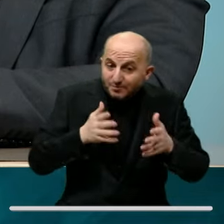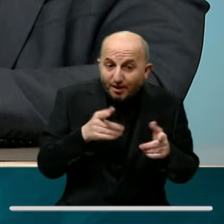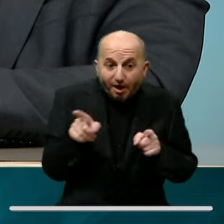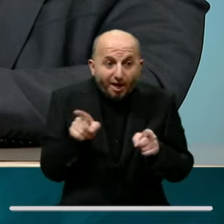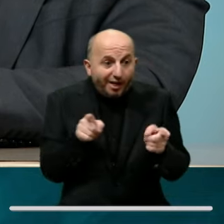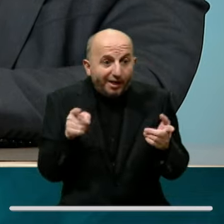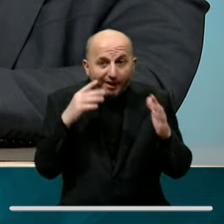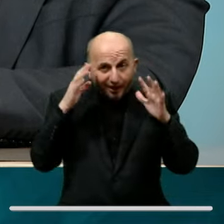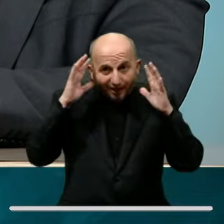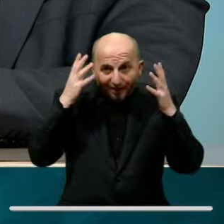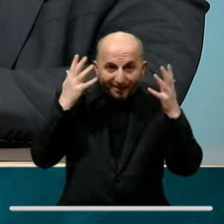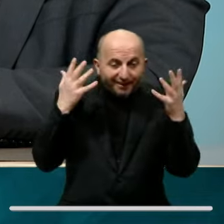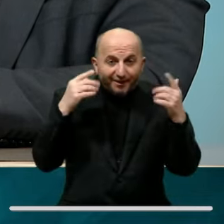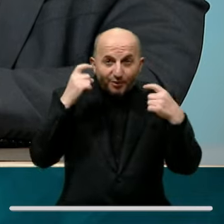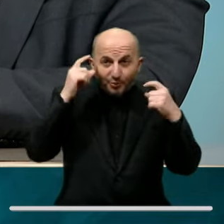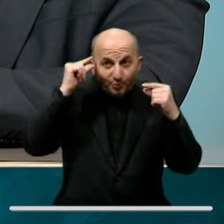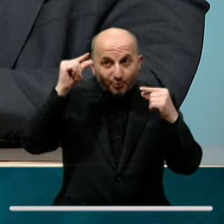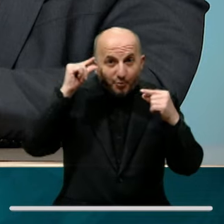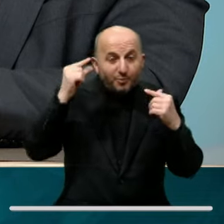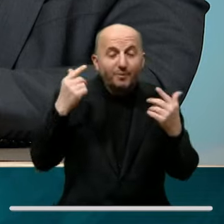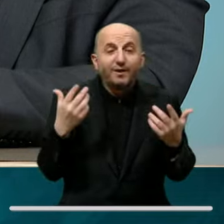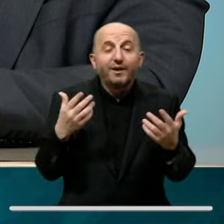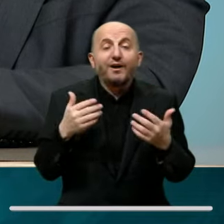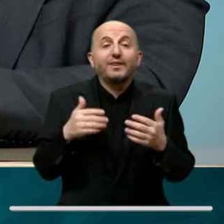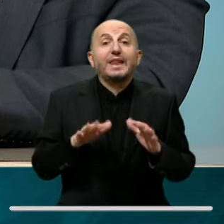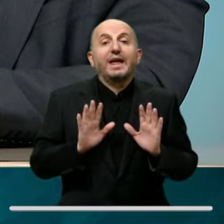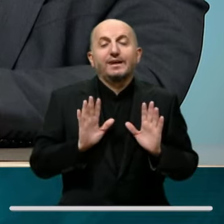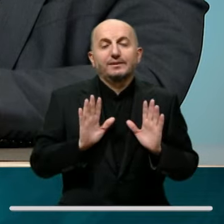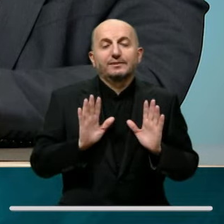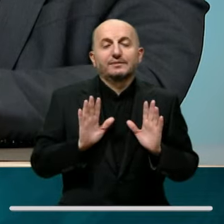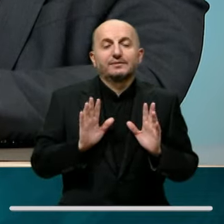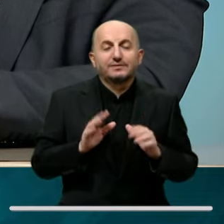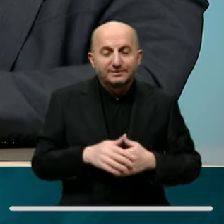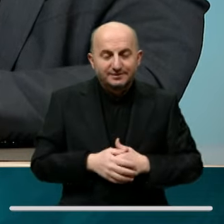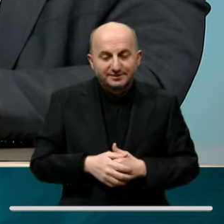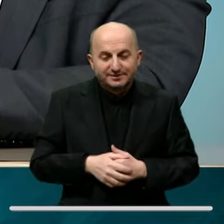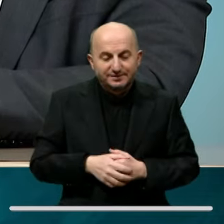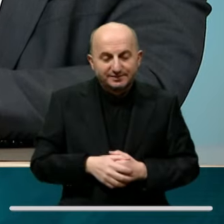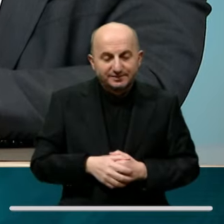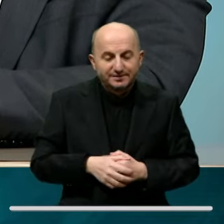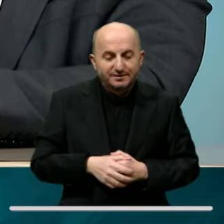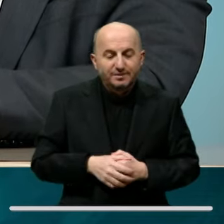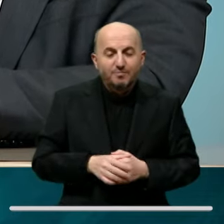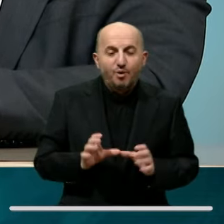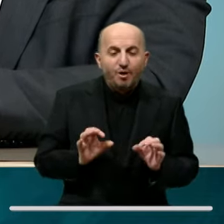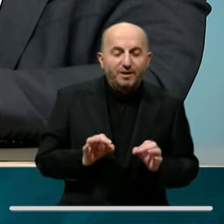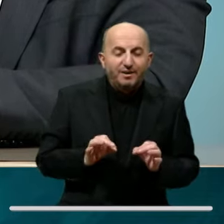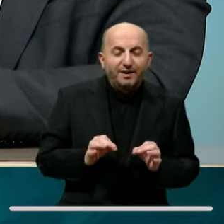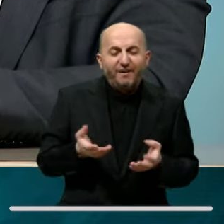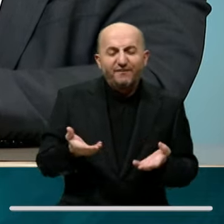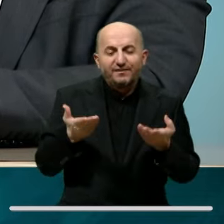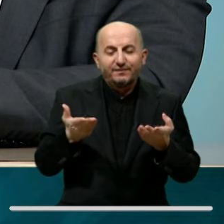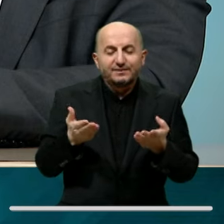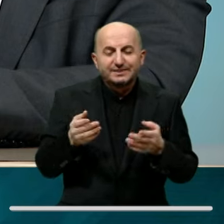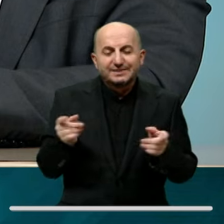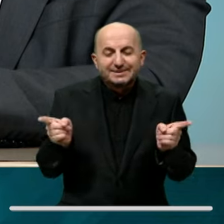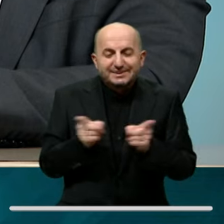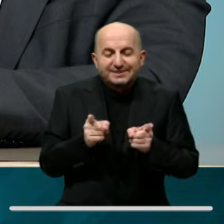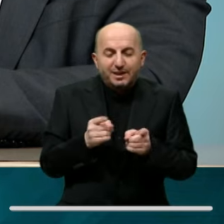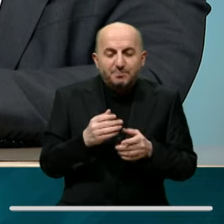namaz mı kılıyor mu gibi böyle ayırt edemeyecek bir duruma gelmemesi gerekir. Böyle kısa